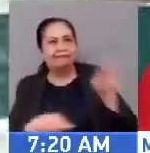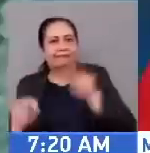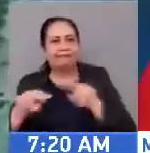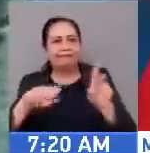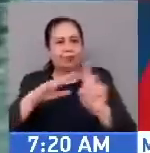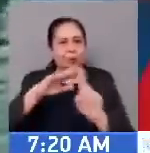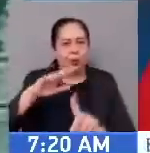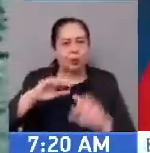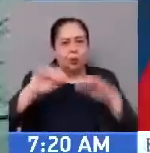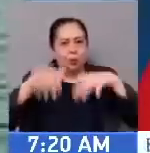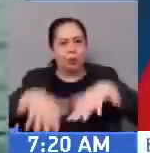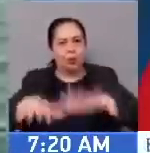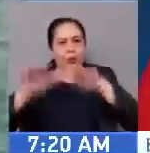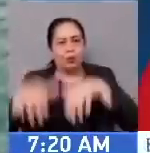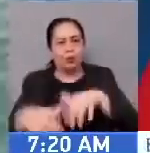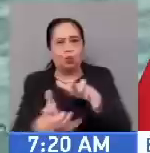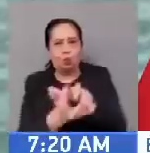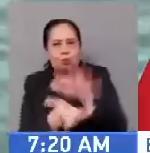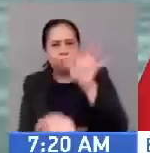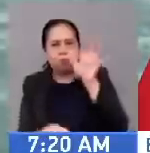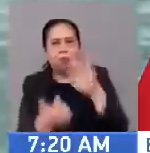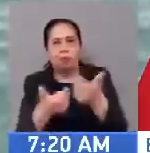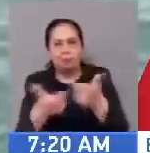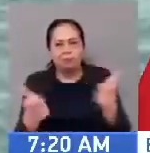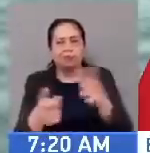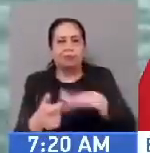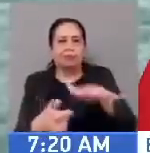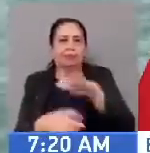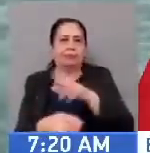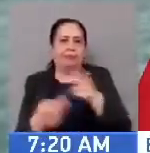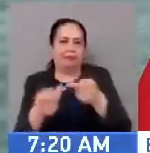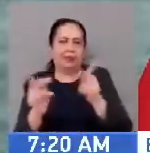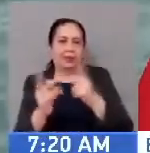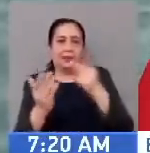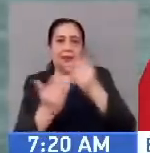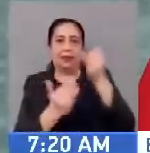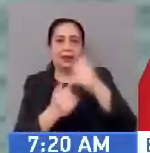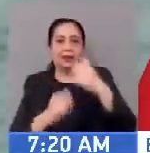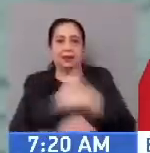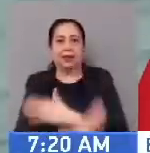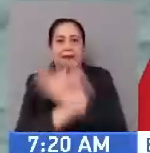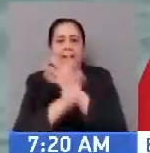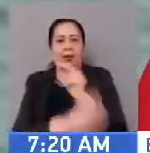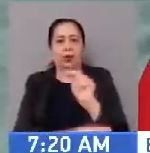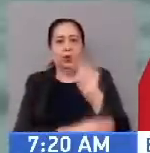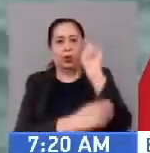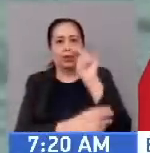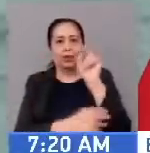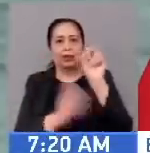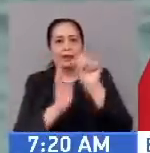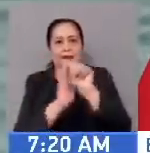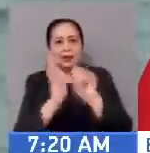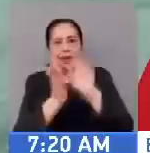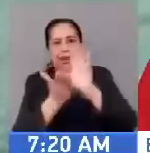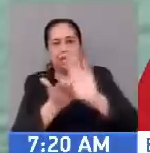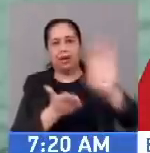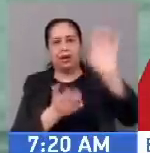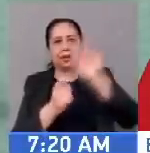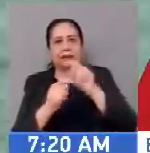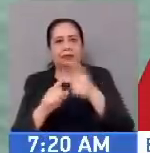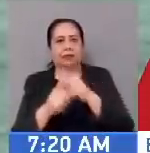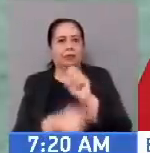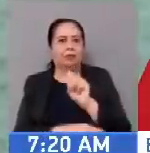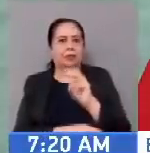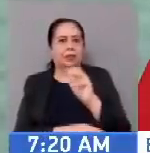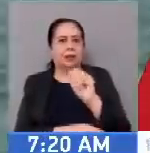o taklobo sa lugar. Proyekto ito ng Davao del Norte State College at lokal na pamahalaan ng Samal Island.